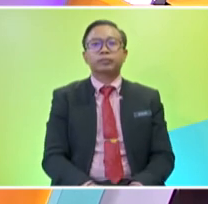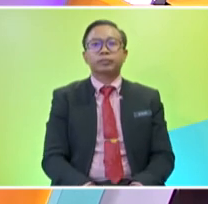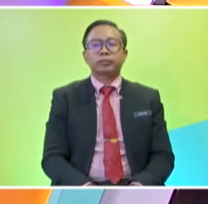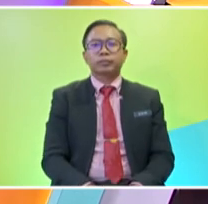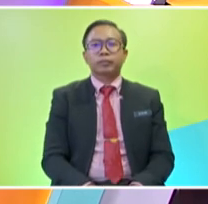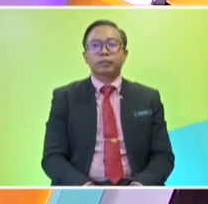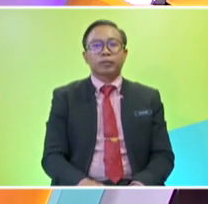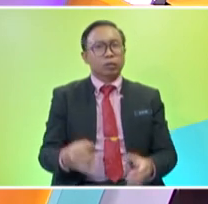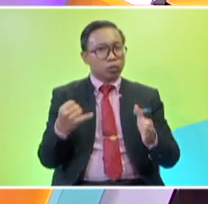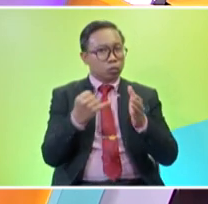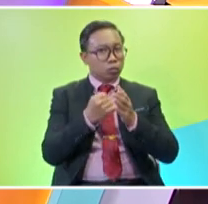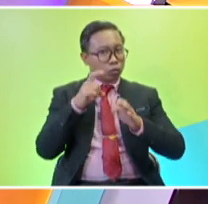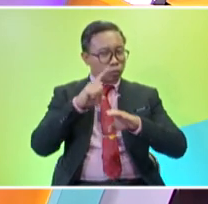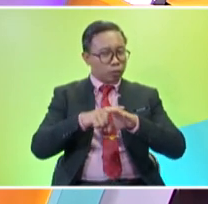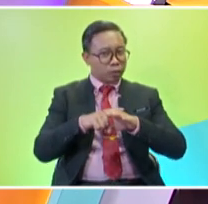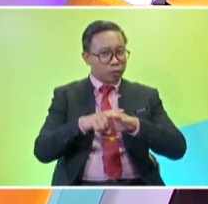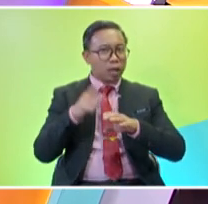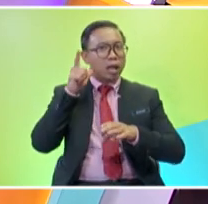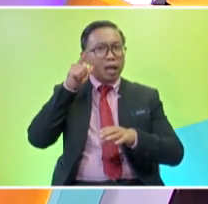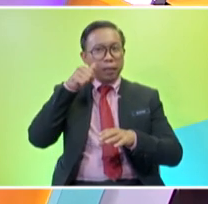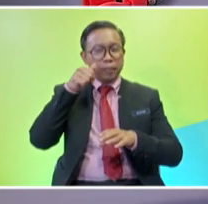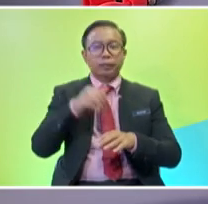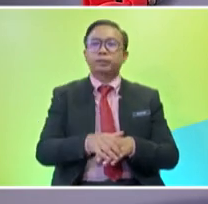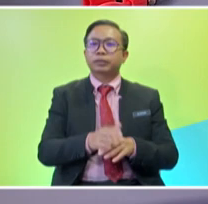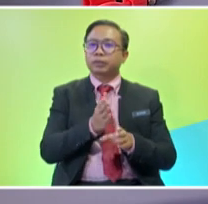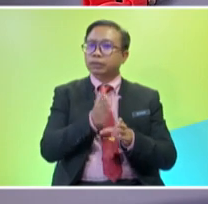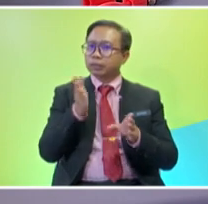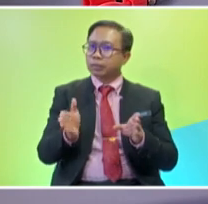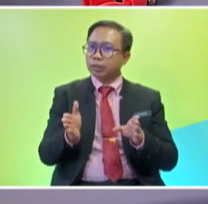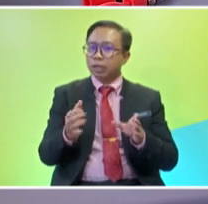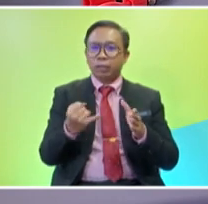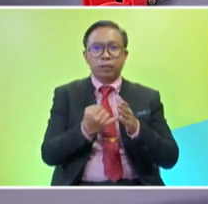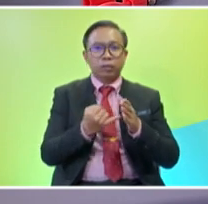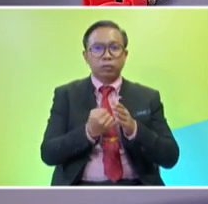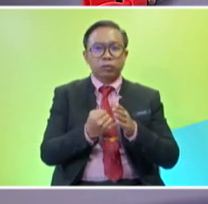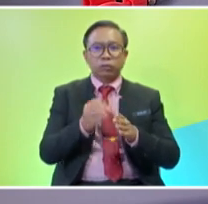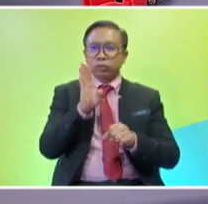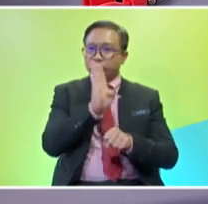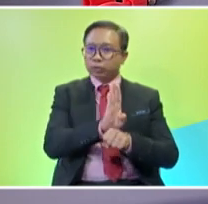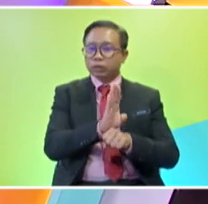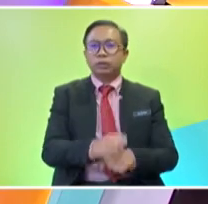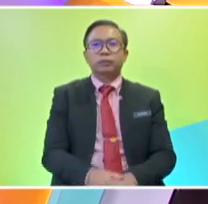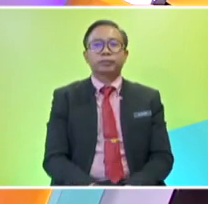kita cucuk pada lemon di sebelah paku besi tadi hati-hati